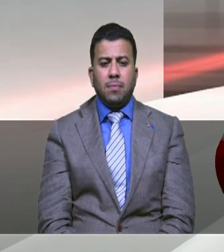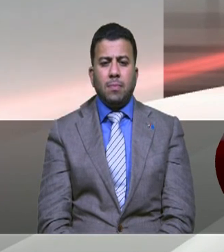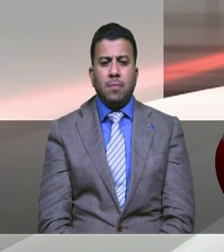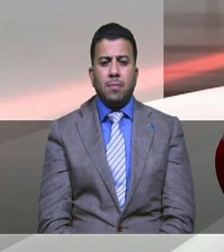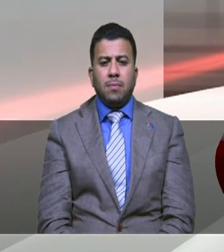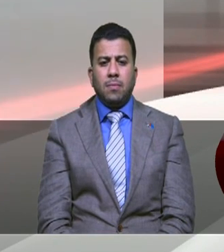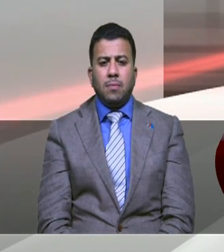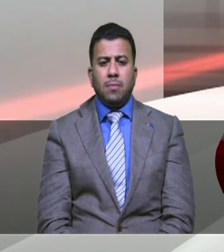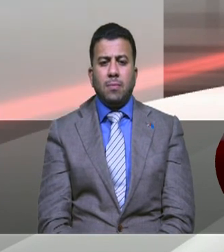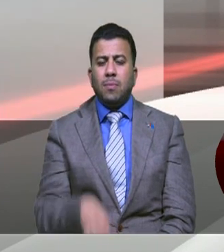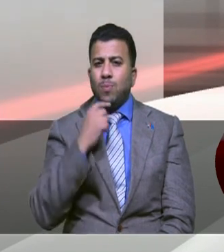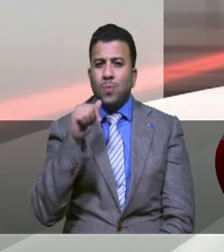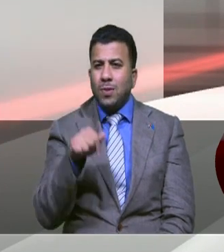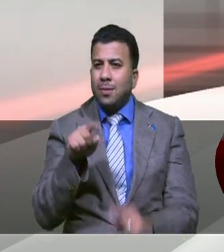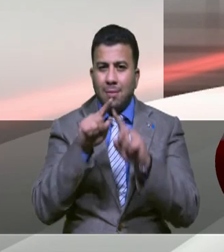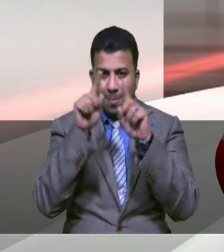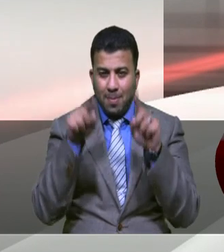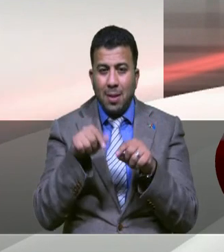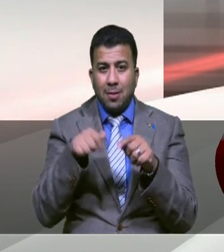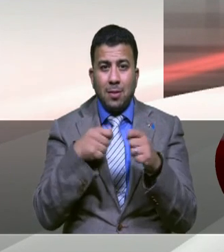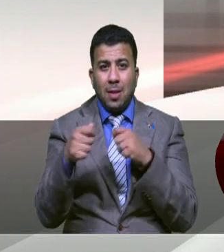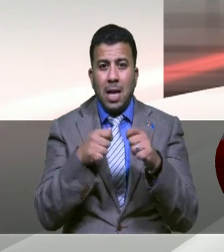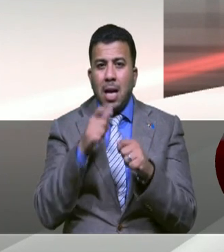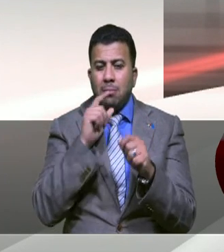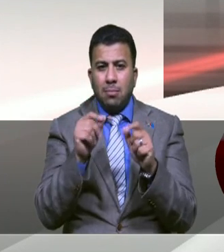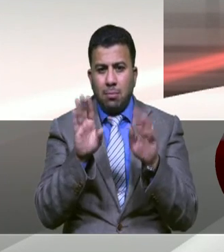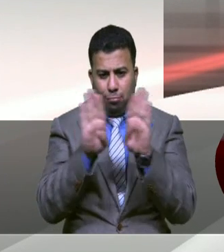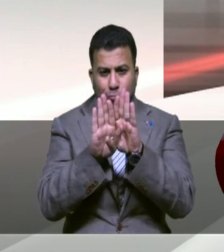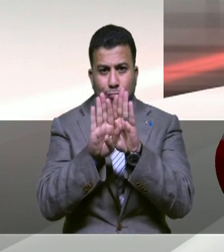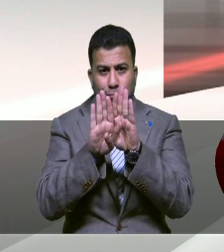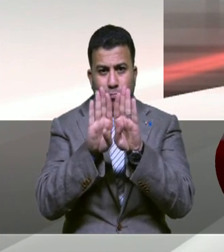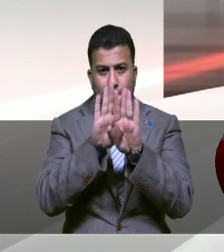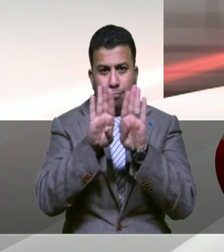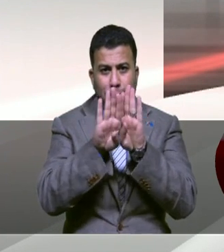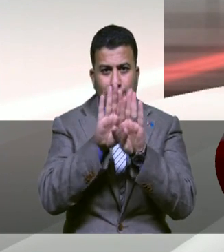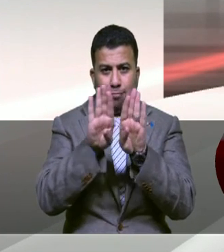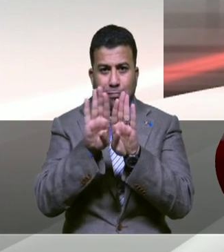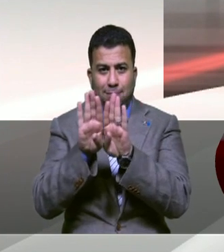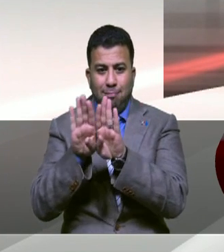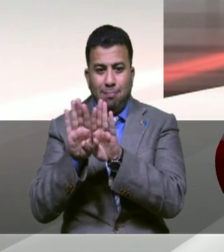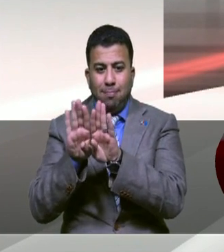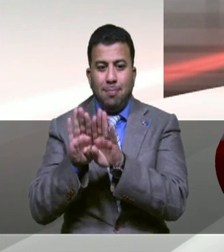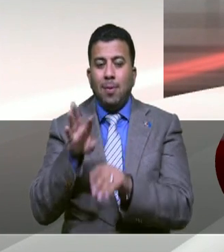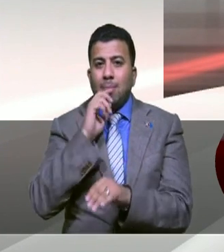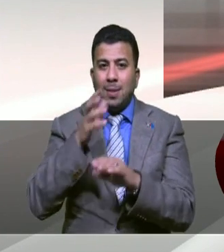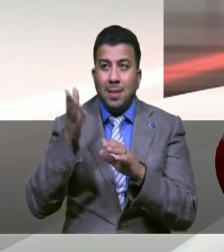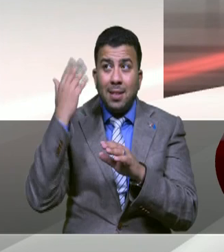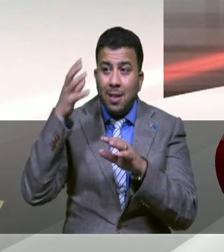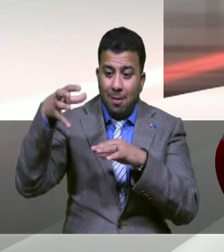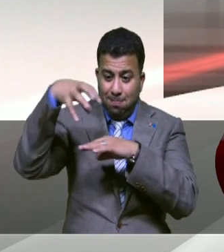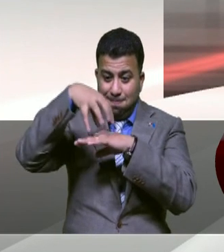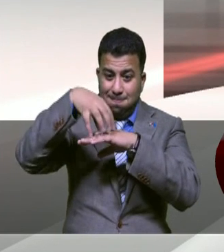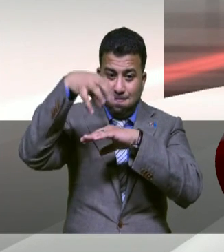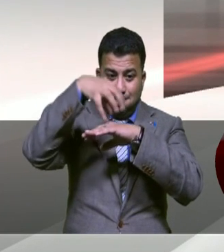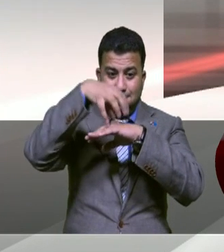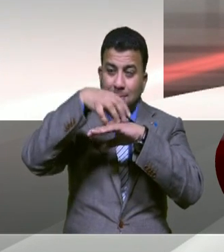من الدكاكين الموجوده. يعني متلاصقه اكثر صاحب السمو من الاساسات عقرب، هي اكتشفته. عشان تقبب اللي فوق لازم ايوه